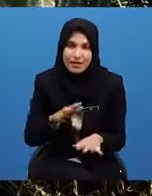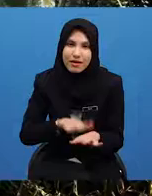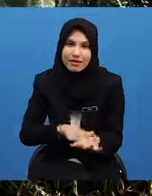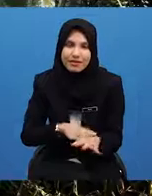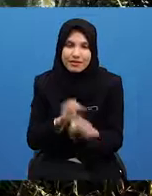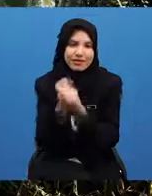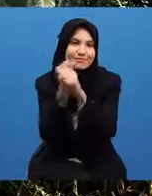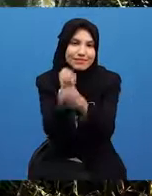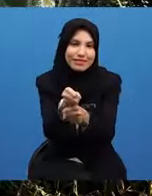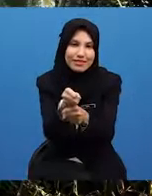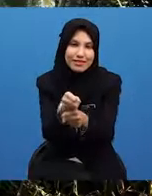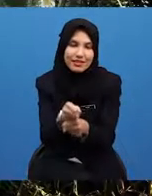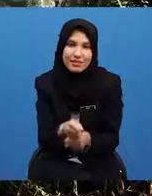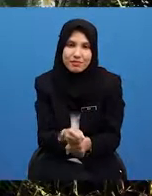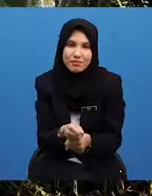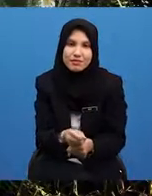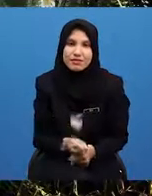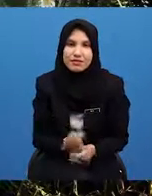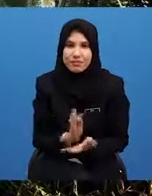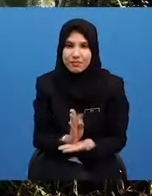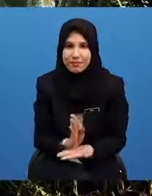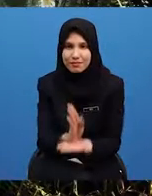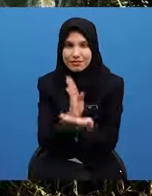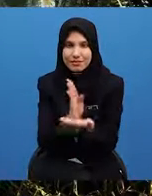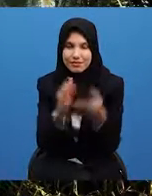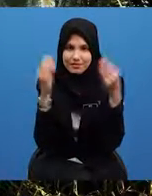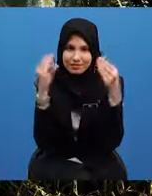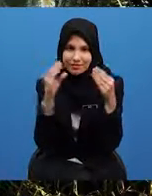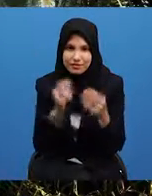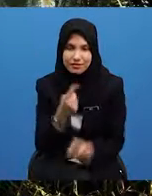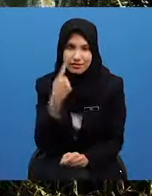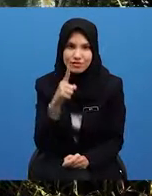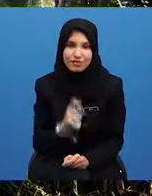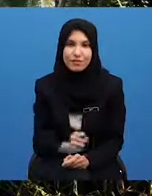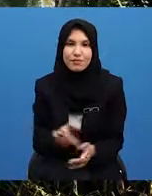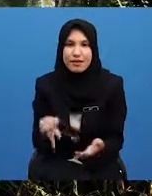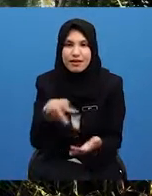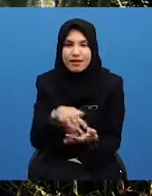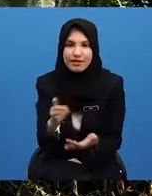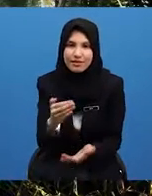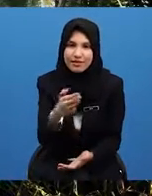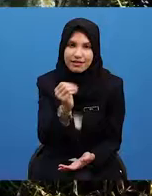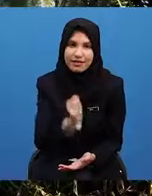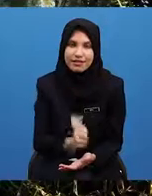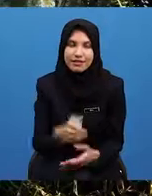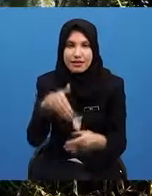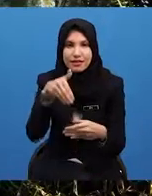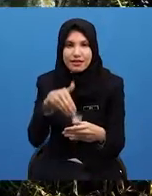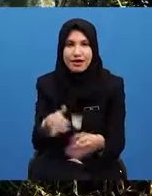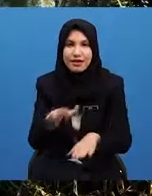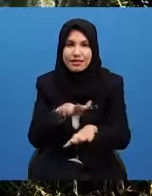ini berfungsi membantu cikgu untuk menaikkan ikan itu ke